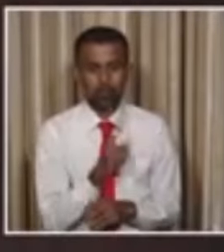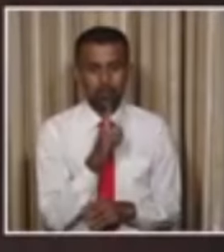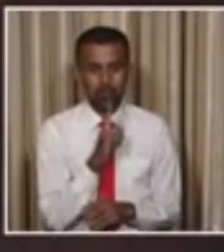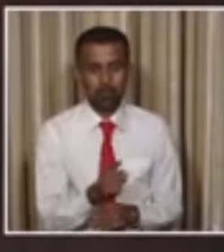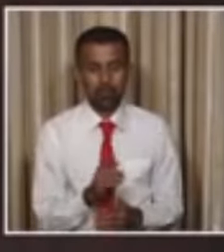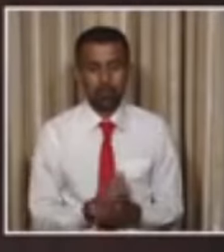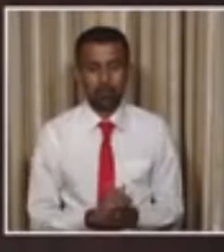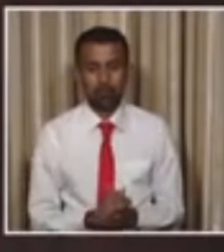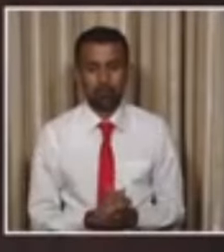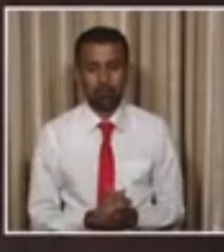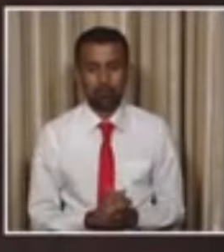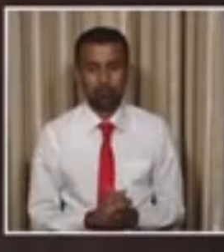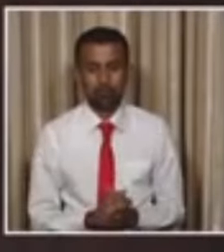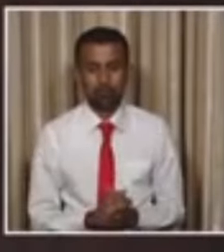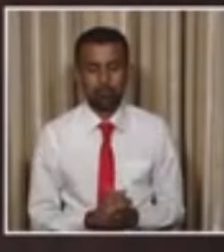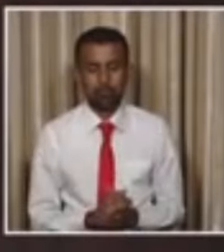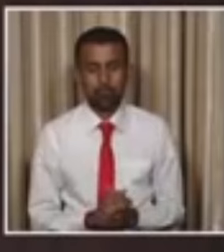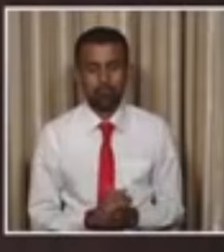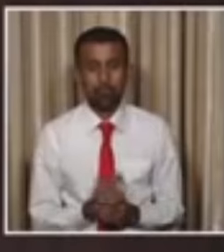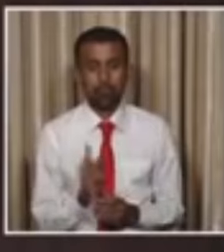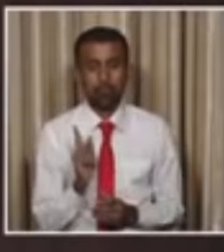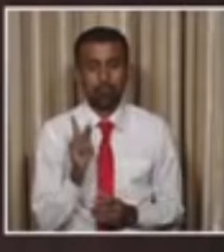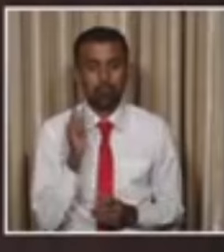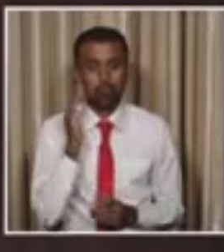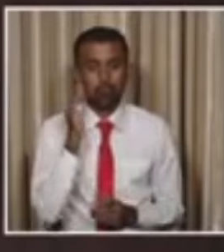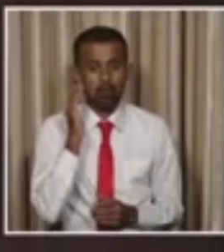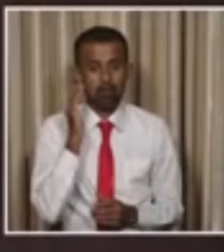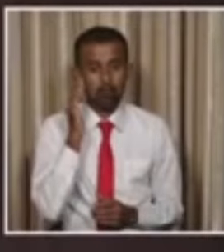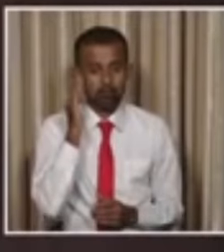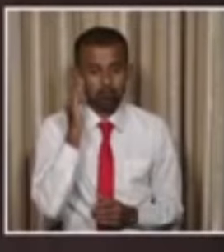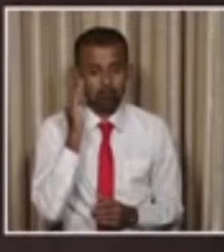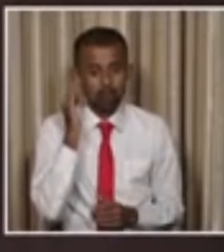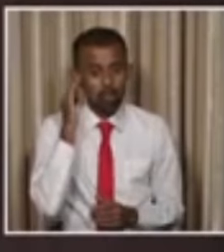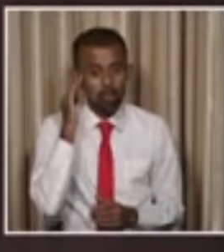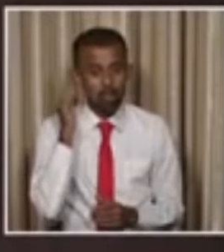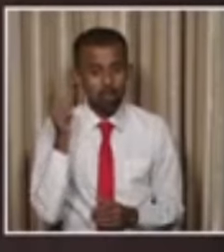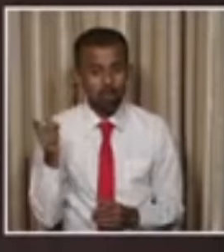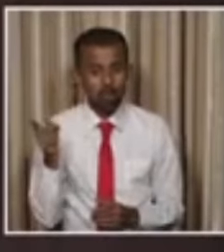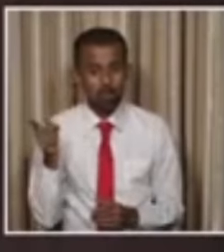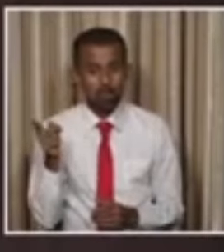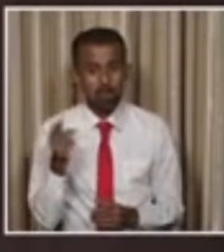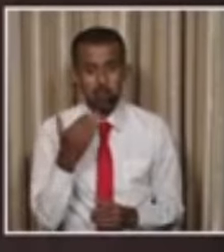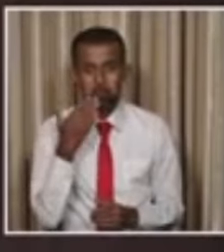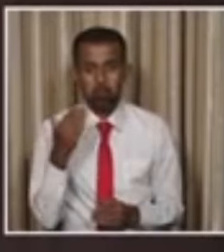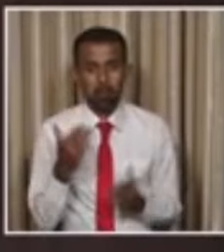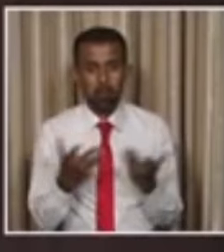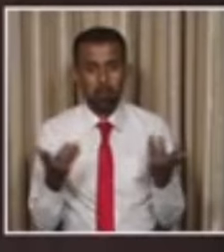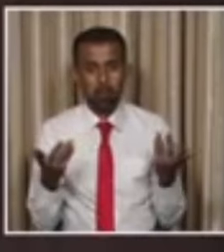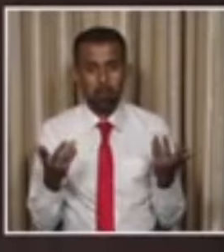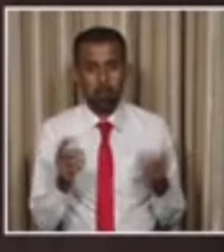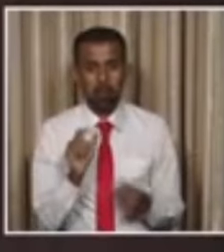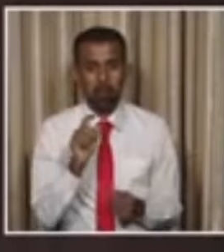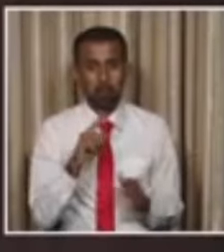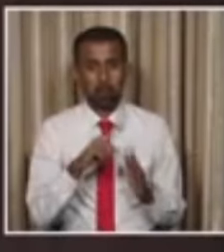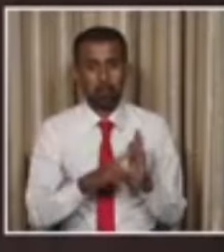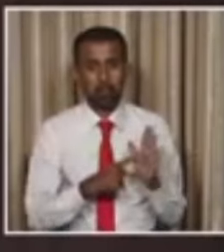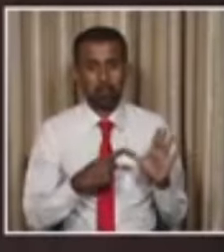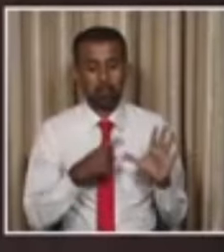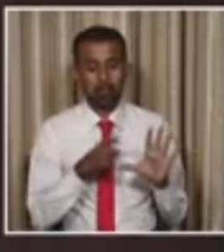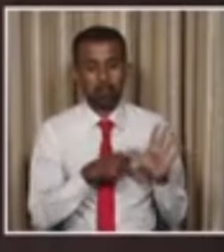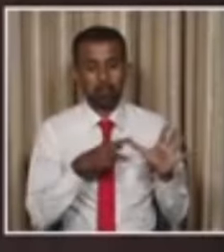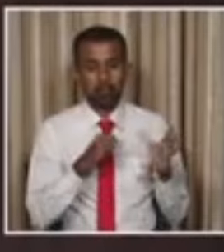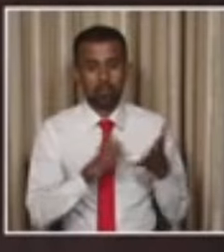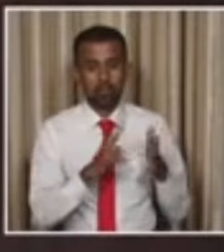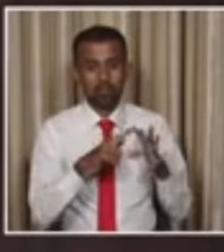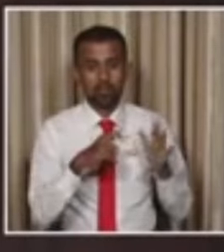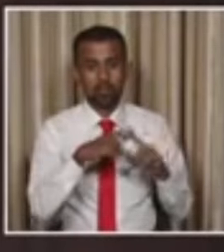කරා. මේක ඉන්නවා සාමාන්‍ය අධිකාරීතුමියක්. ඇයට සුසුකන් නැහැ. වෙලාවට නම ජයසේකර. මට නම් සුසුකන්